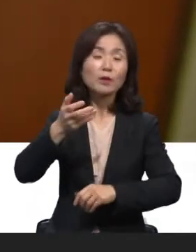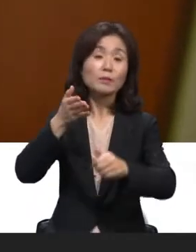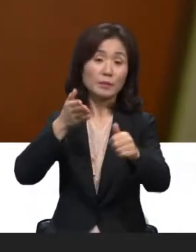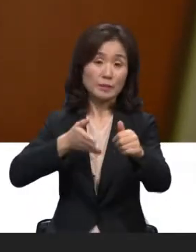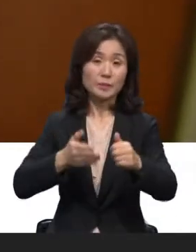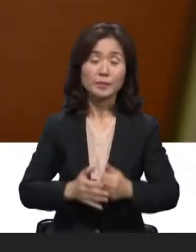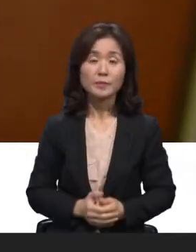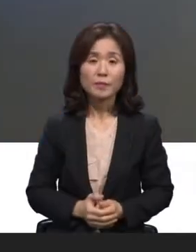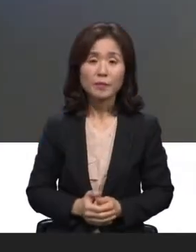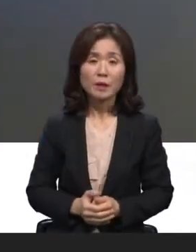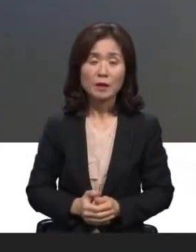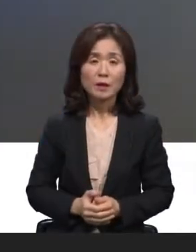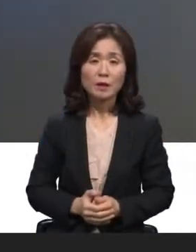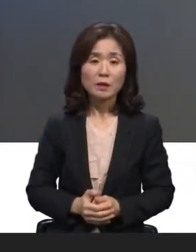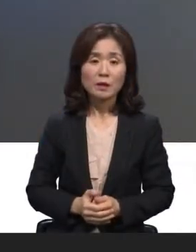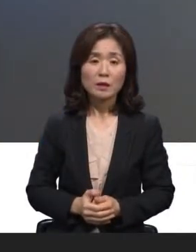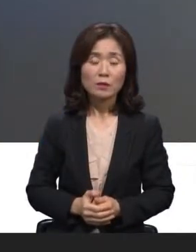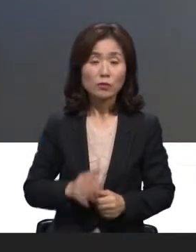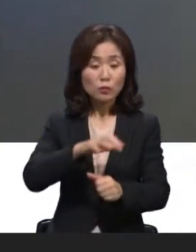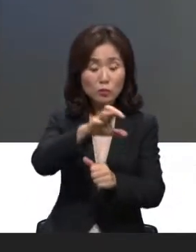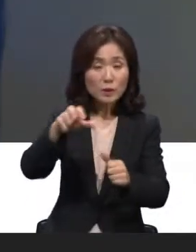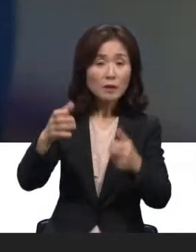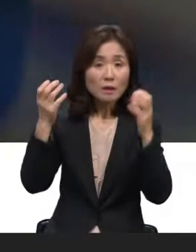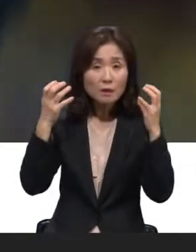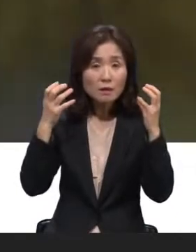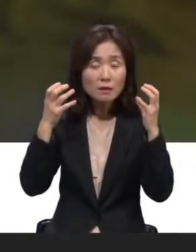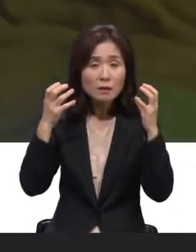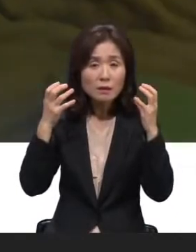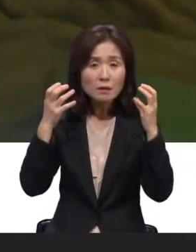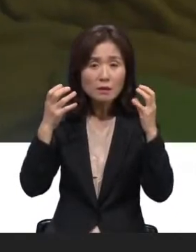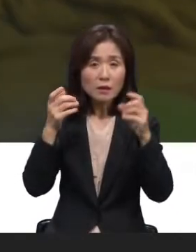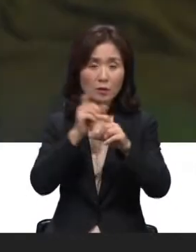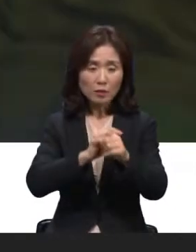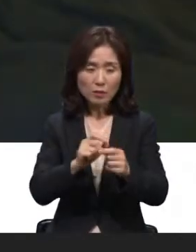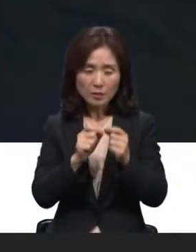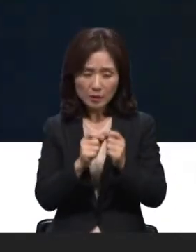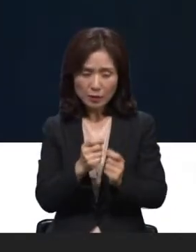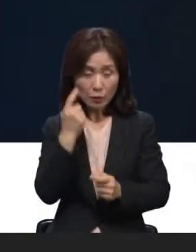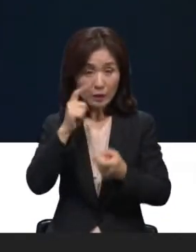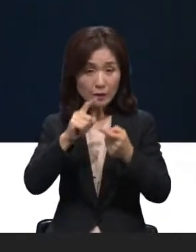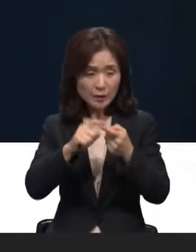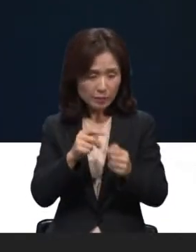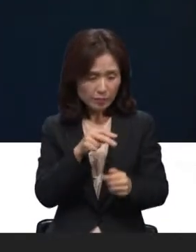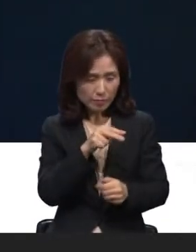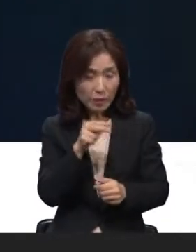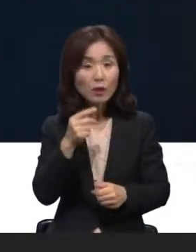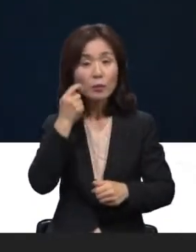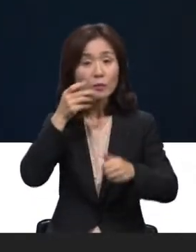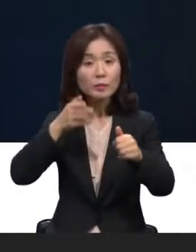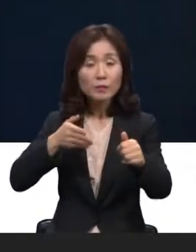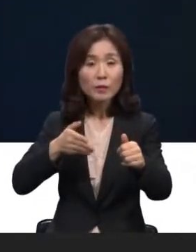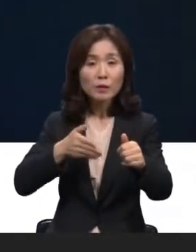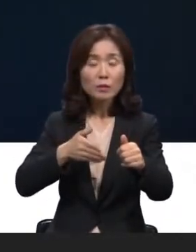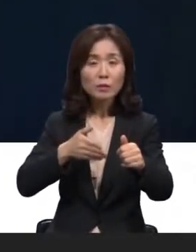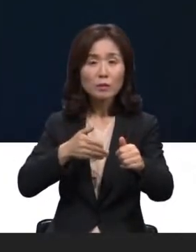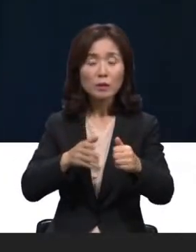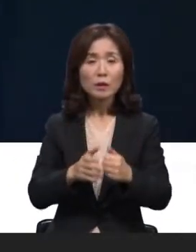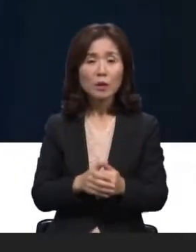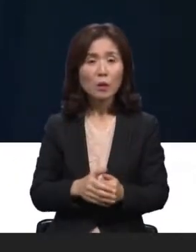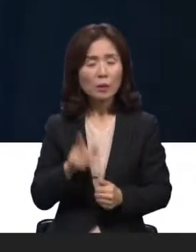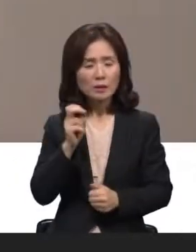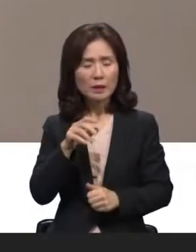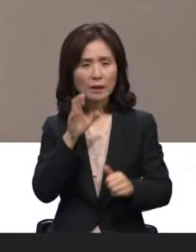요청드립니다. 네. 우리 뒤에 있는 아이들을 더 세밀하게 관심을 가지고 지켜봐 주시고요. 사소하더라도